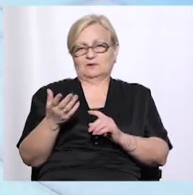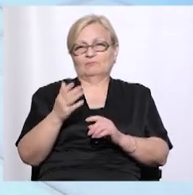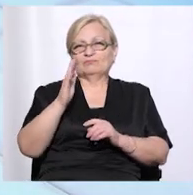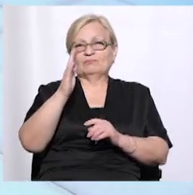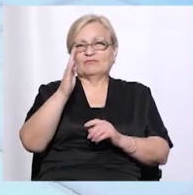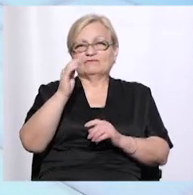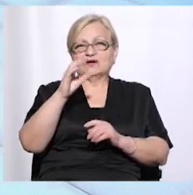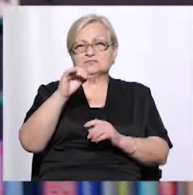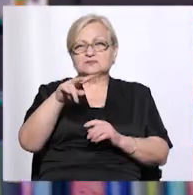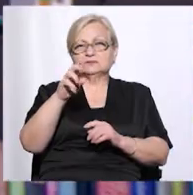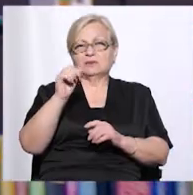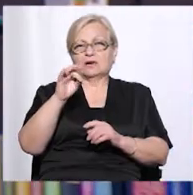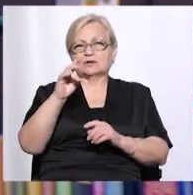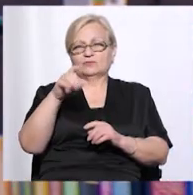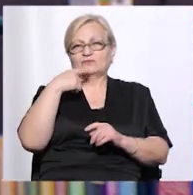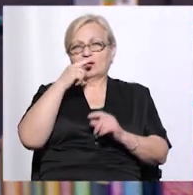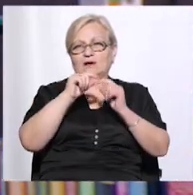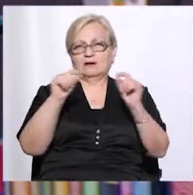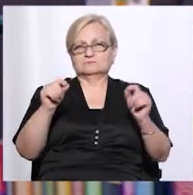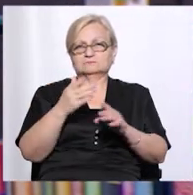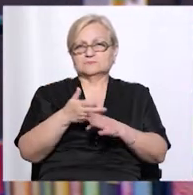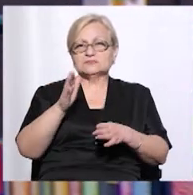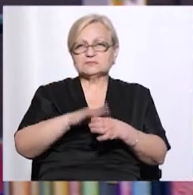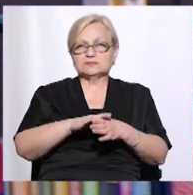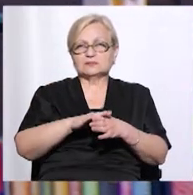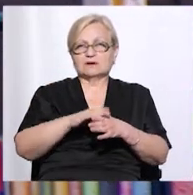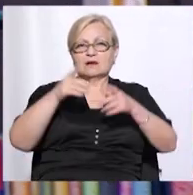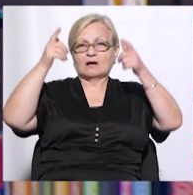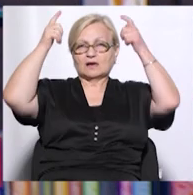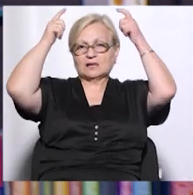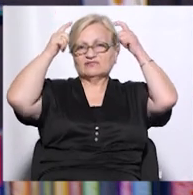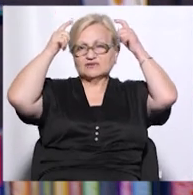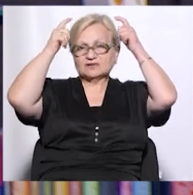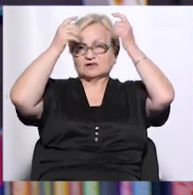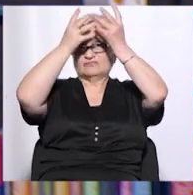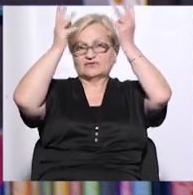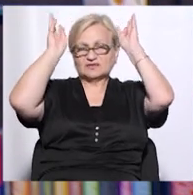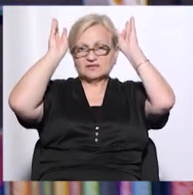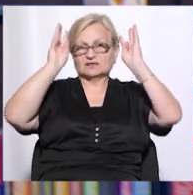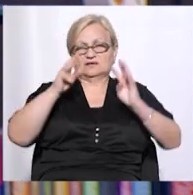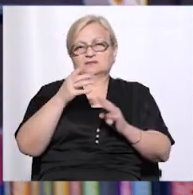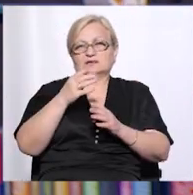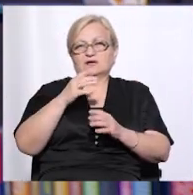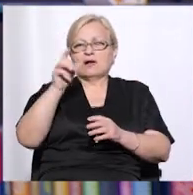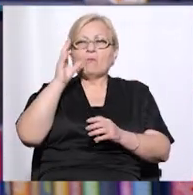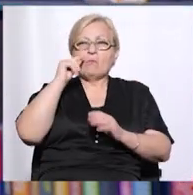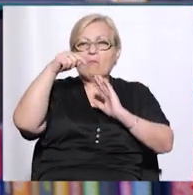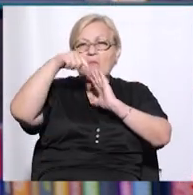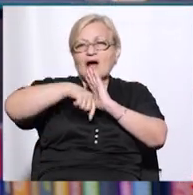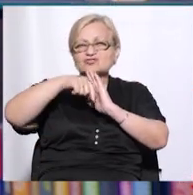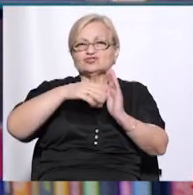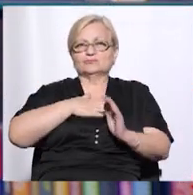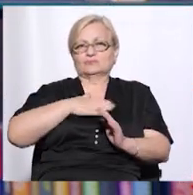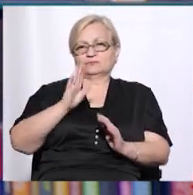ბარნოვს აქვს ერთი ფრაზა: ძიმია გვირგვინი სამეფო, მაში კვდება ადამიანიო,